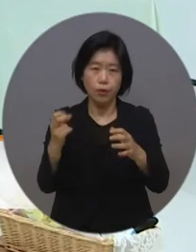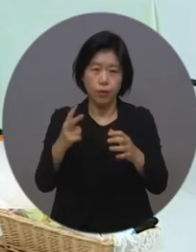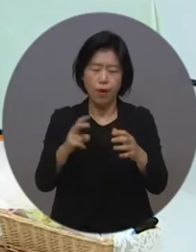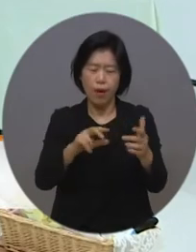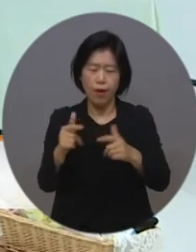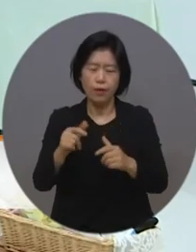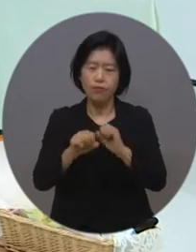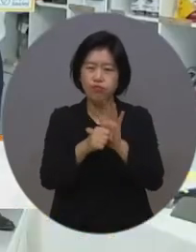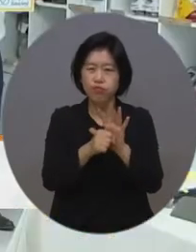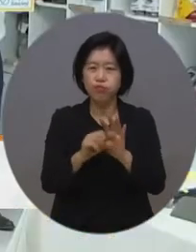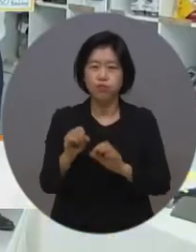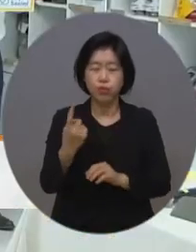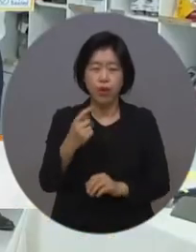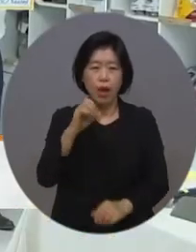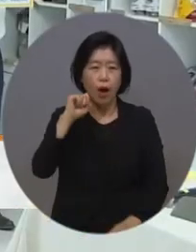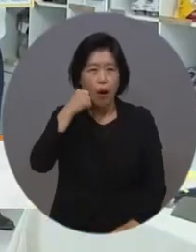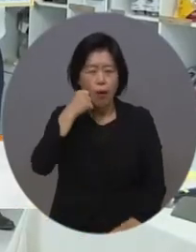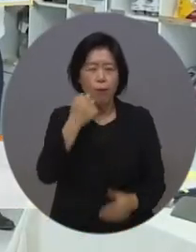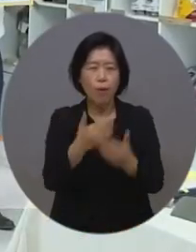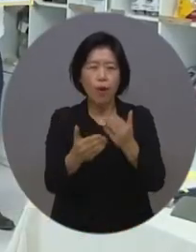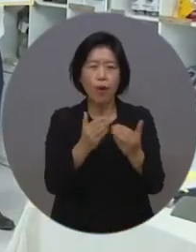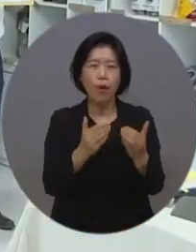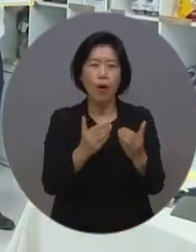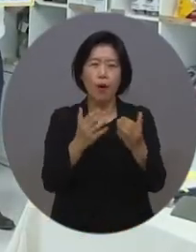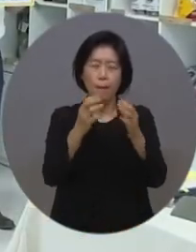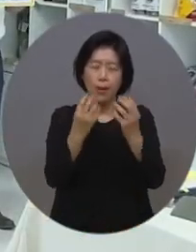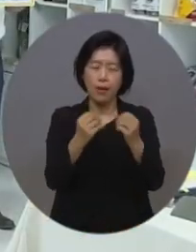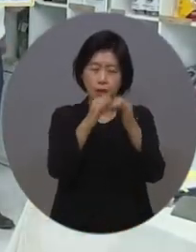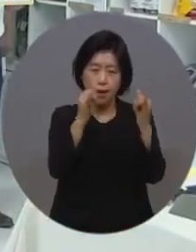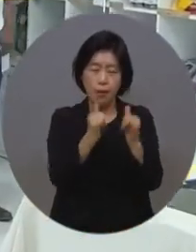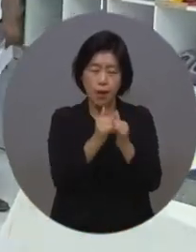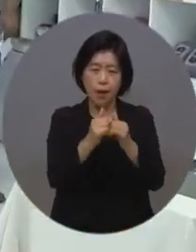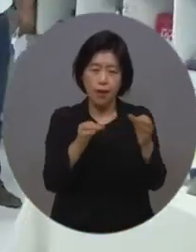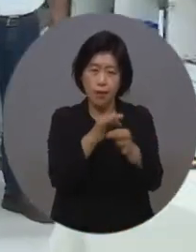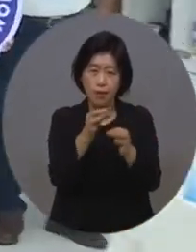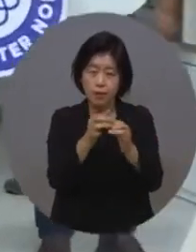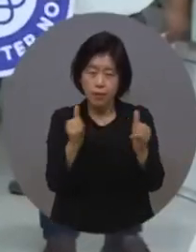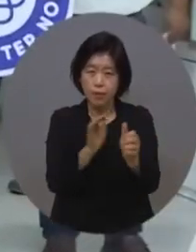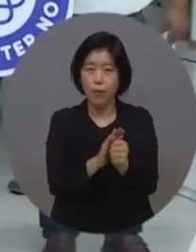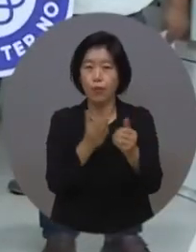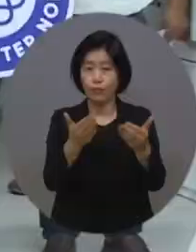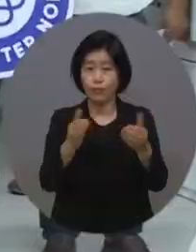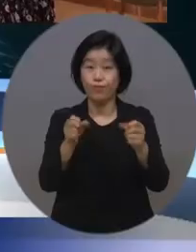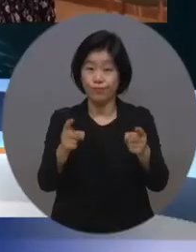사회적 경제 기업인들에게 힘을 실어주는 계기가 됐습니다.